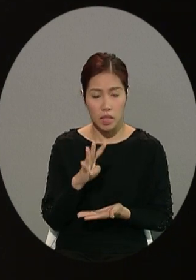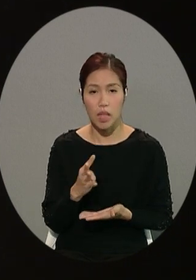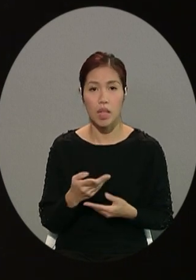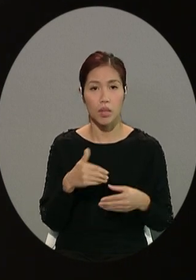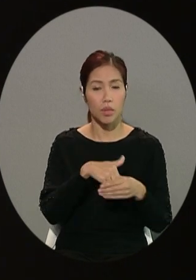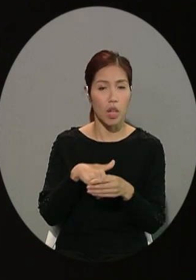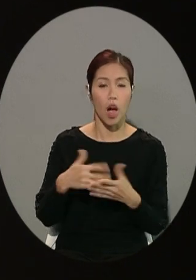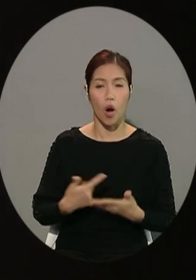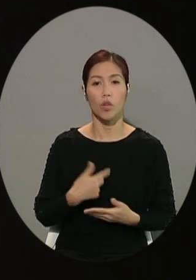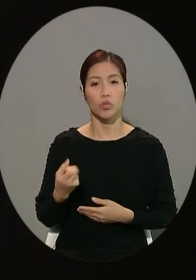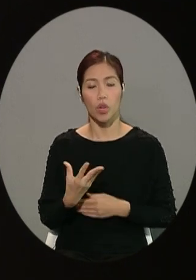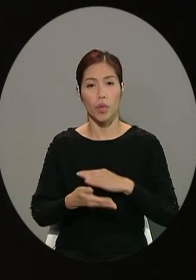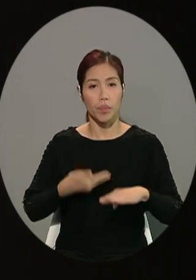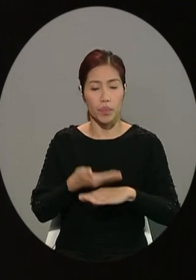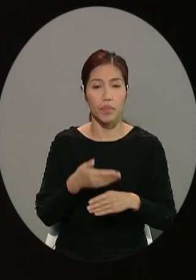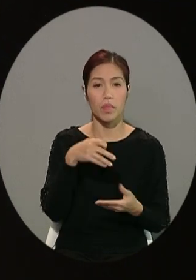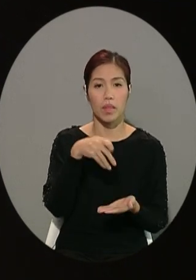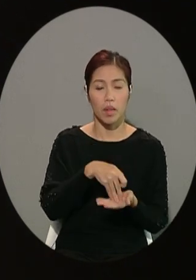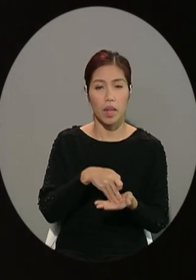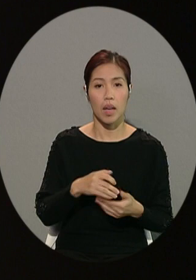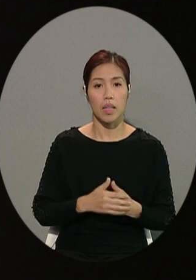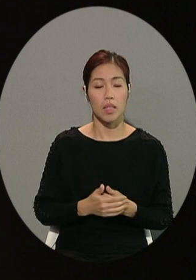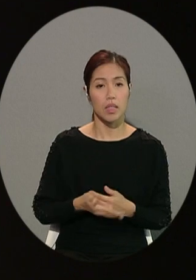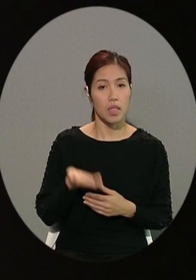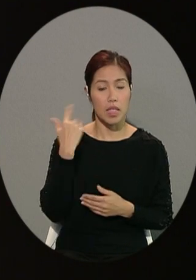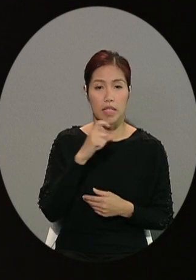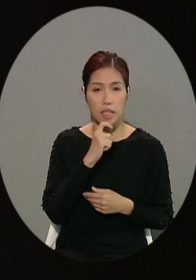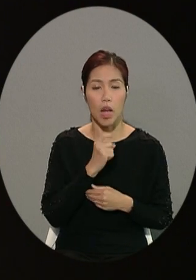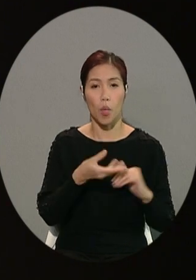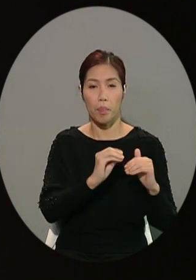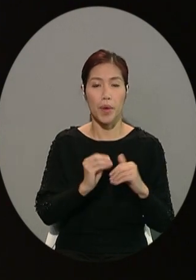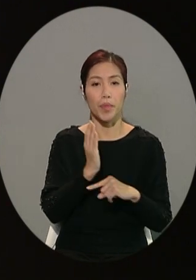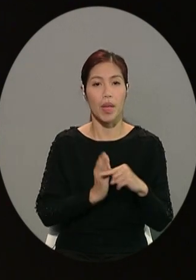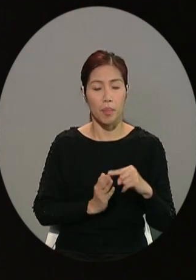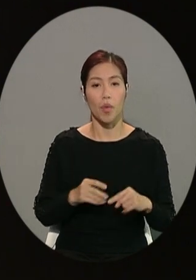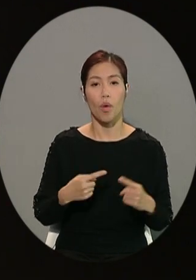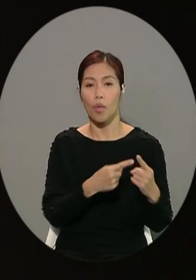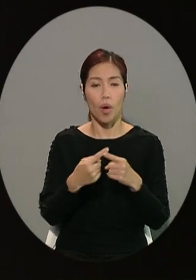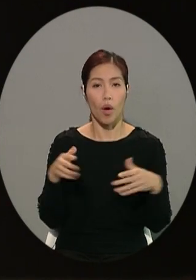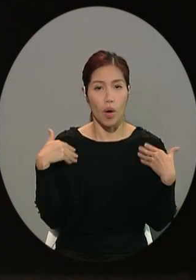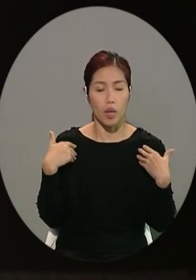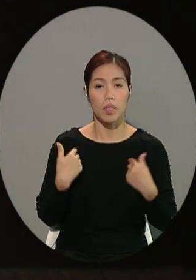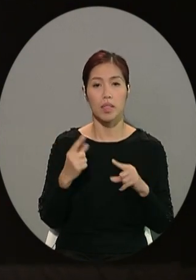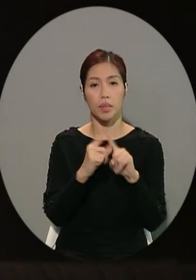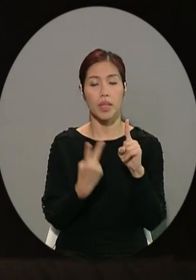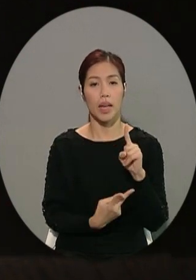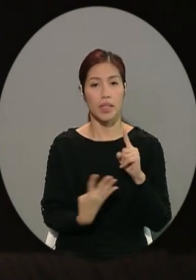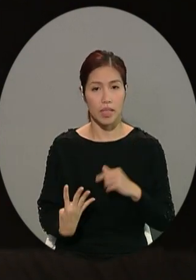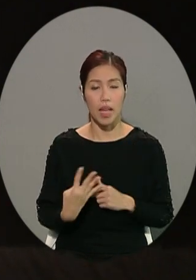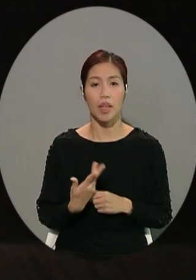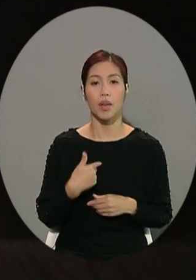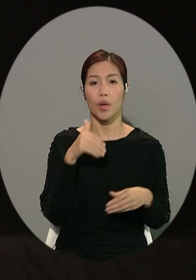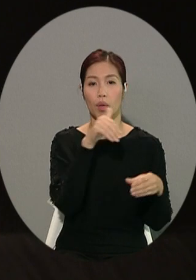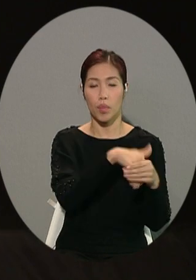开心我再一次出来参选。作为上一届得到接近一半票数，很多街坊都很开心，所以希望11月24号大家会入到投票